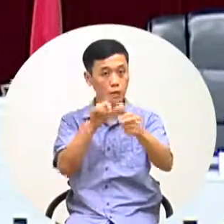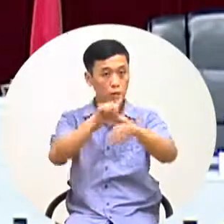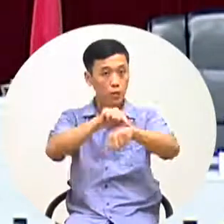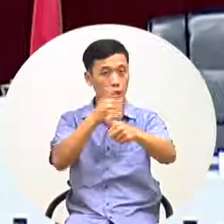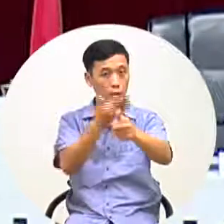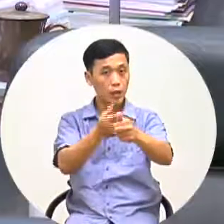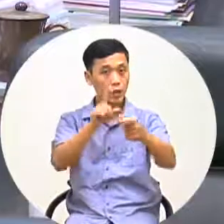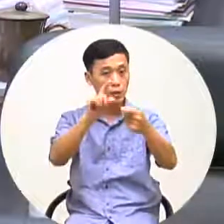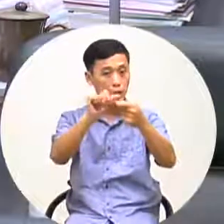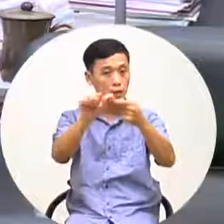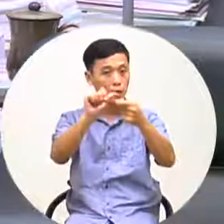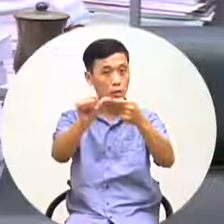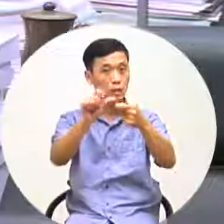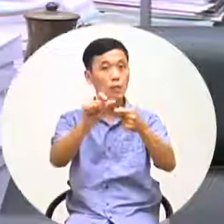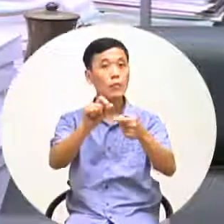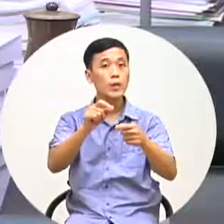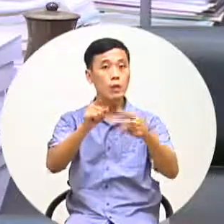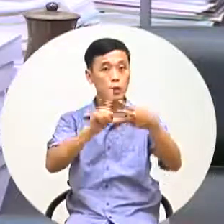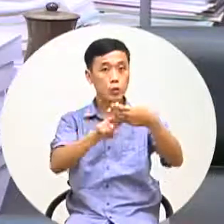谢主席。